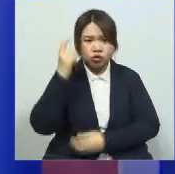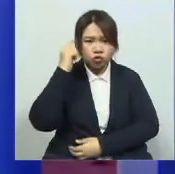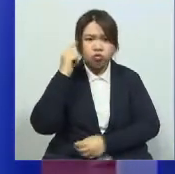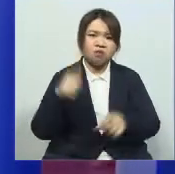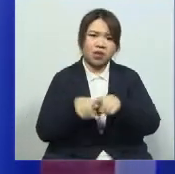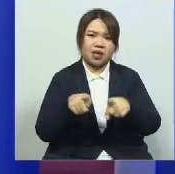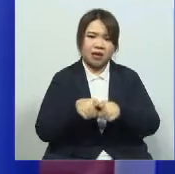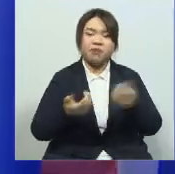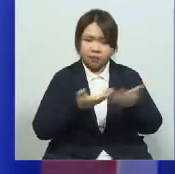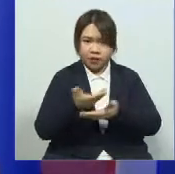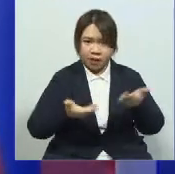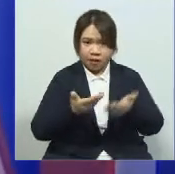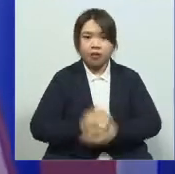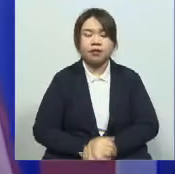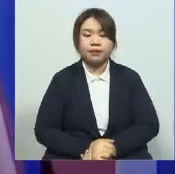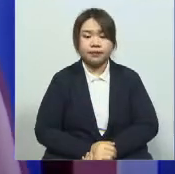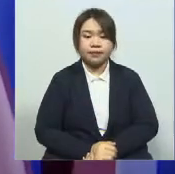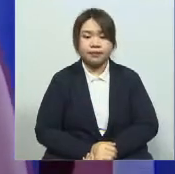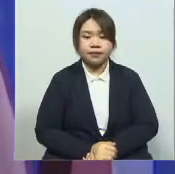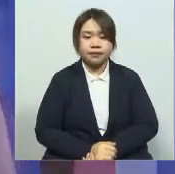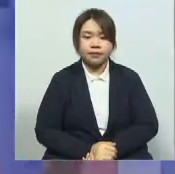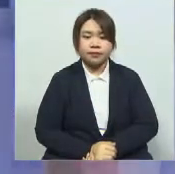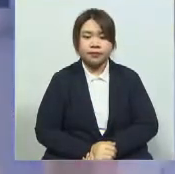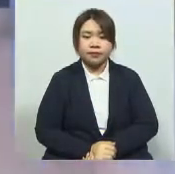ากจะให้พิจารณาตรงนี้มากกว่า